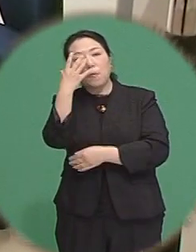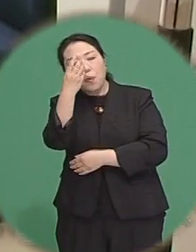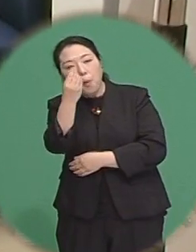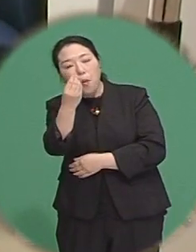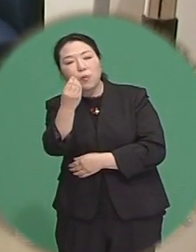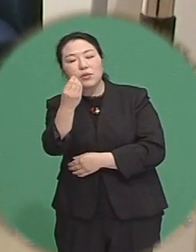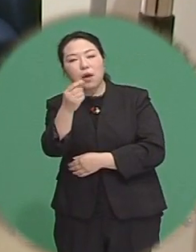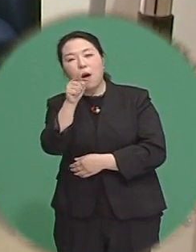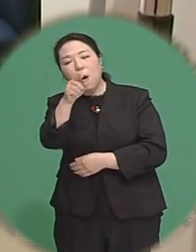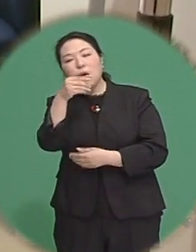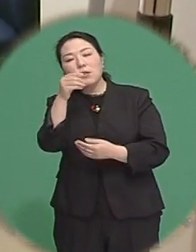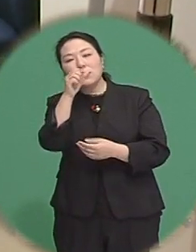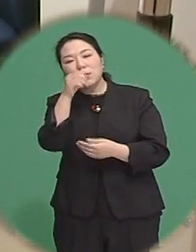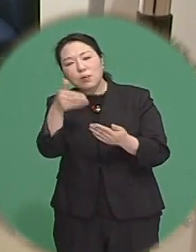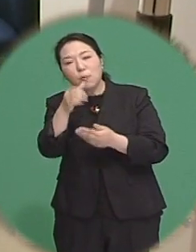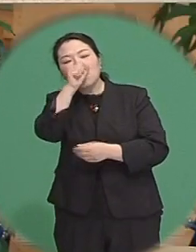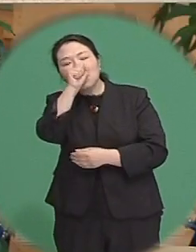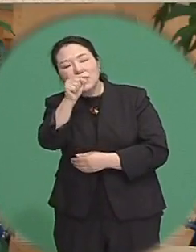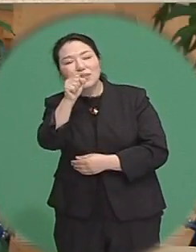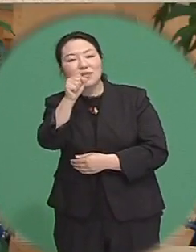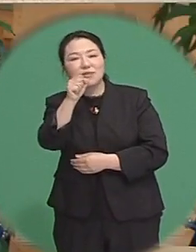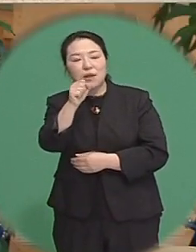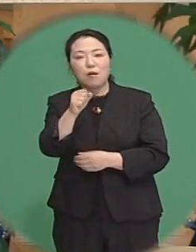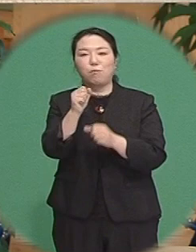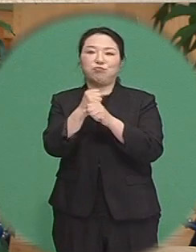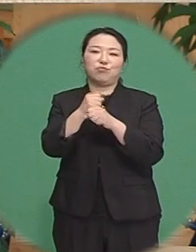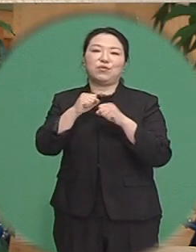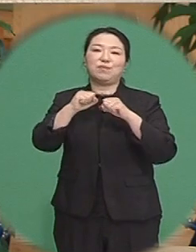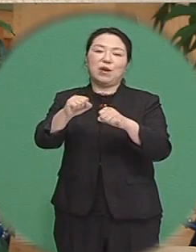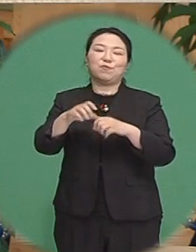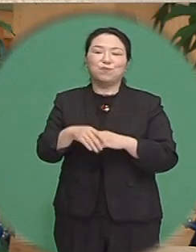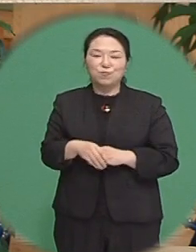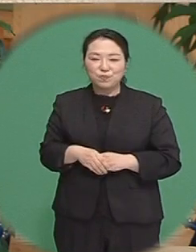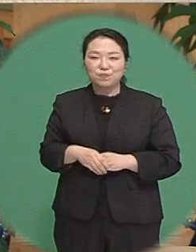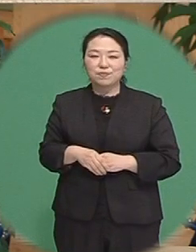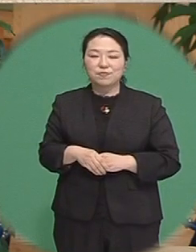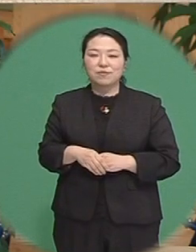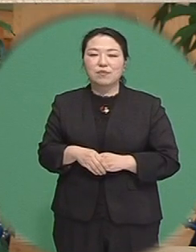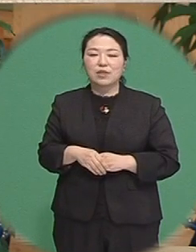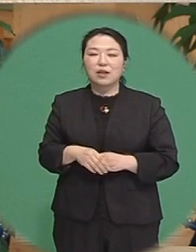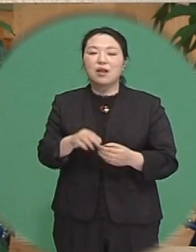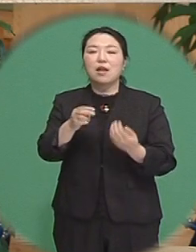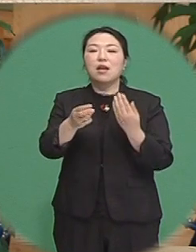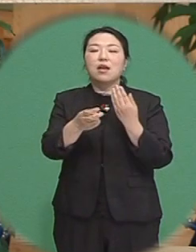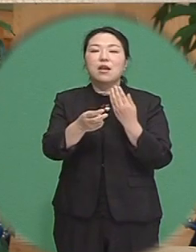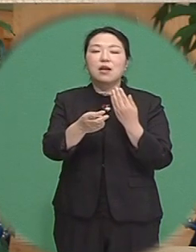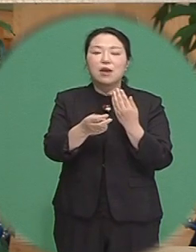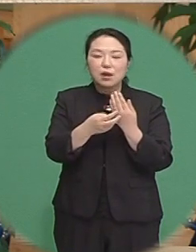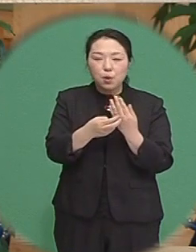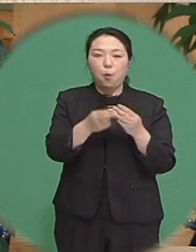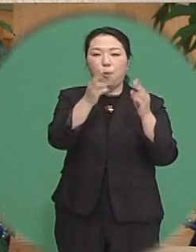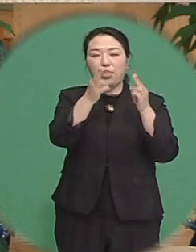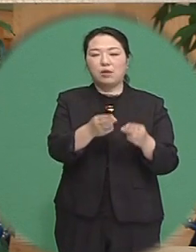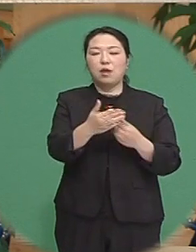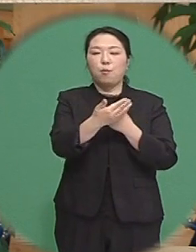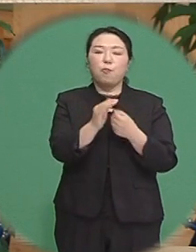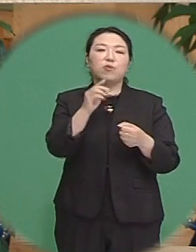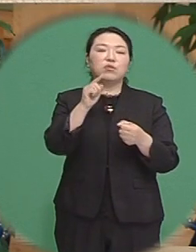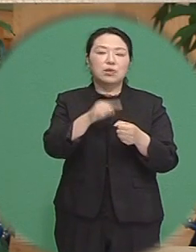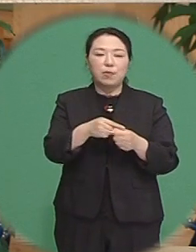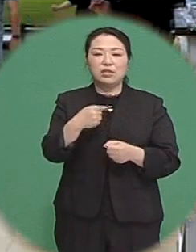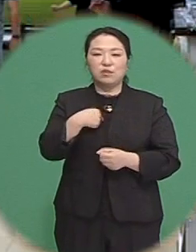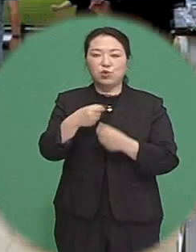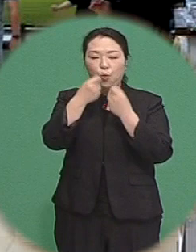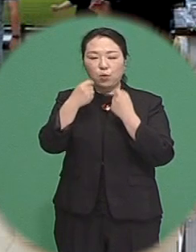ますまた偉業を守るためにも健康づくりが重要ですict の活用や